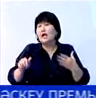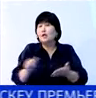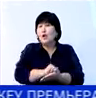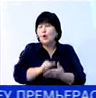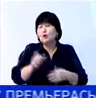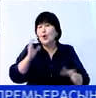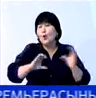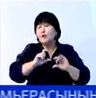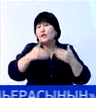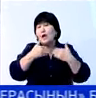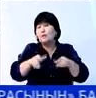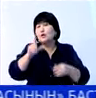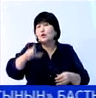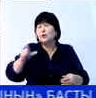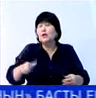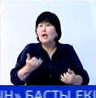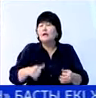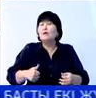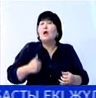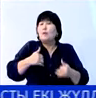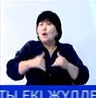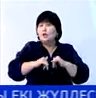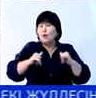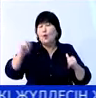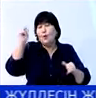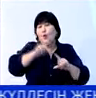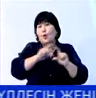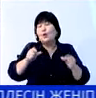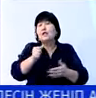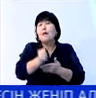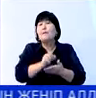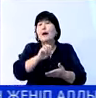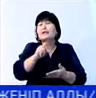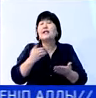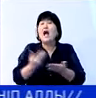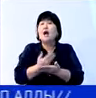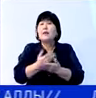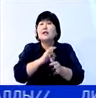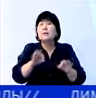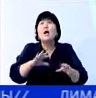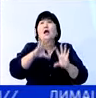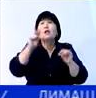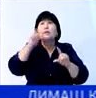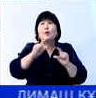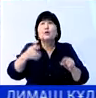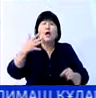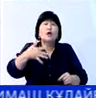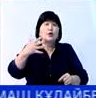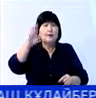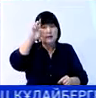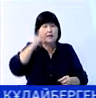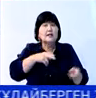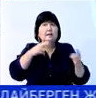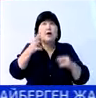құжаттар, университетті бітіруші түлектердің мансаптық өсуі, оқу орнының базасы туралы ақпарат берілді. Жалпы оқу ордасында 55 мемлекеттен